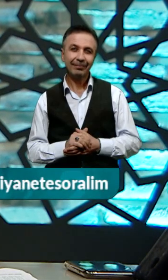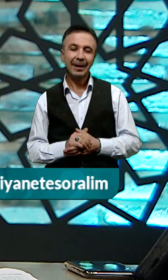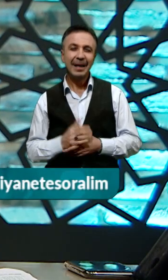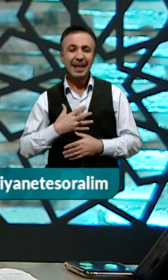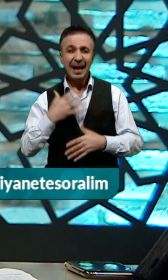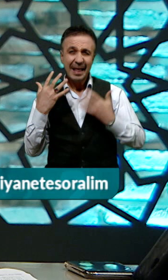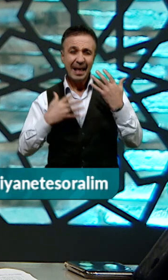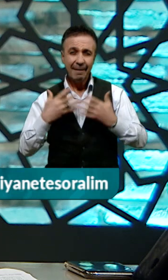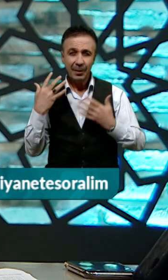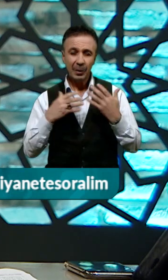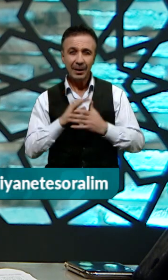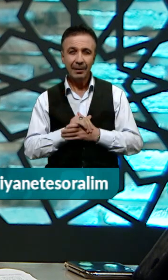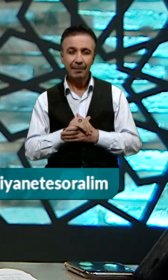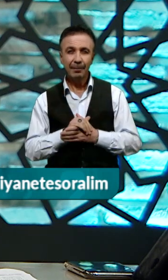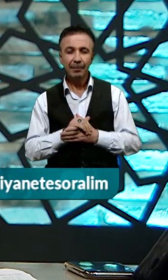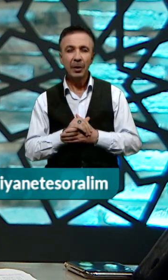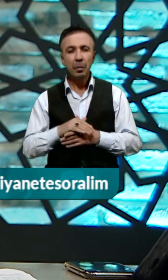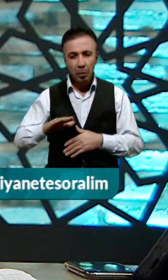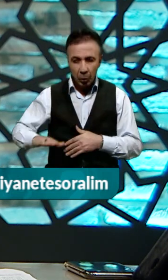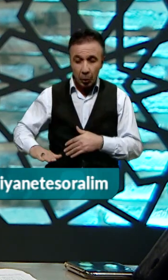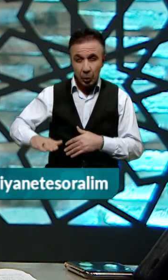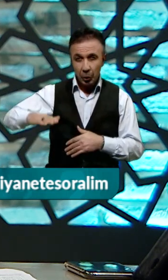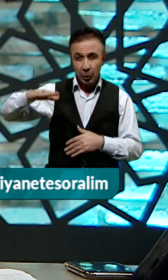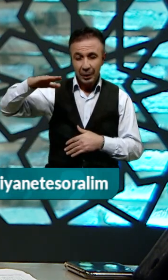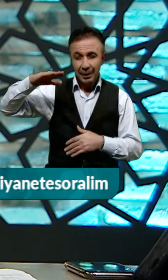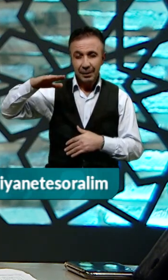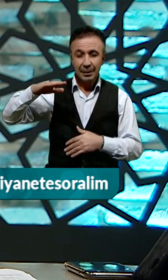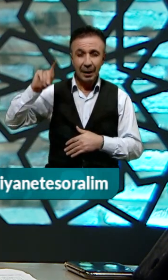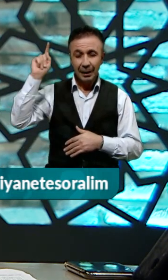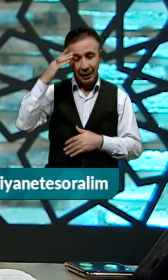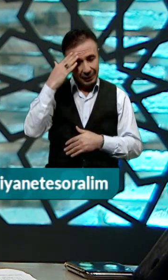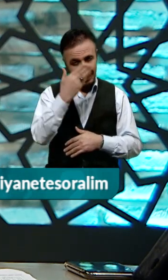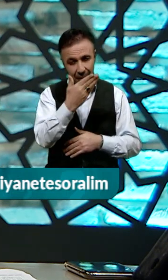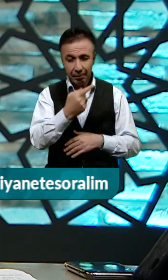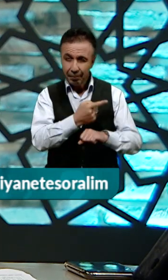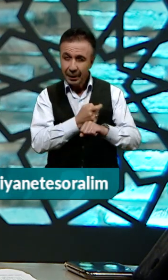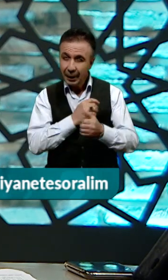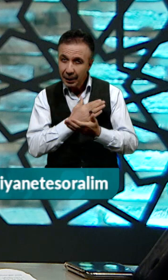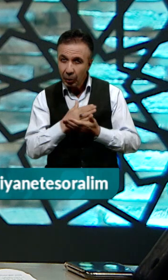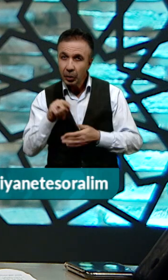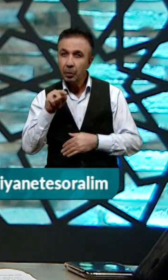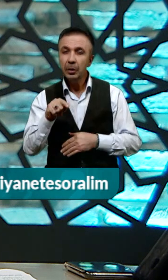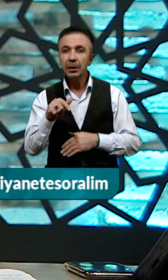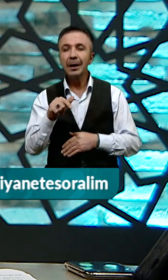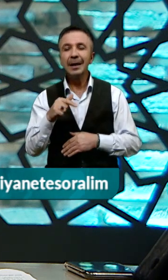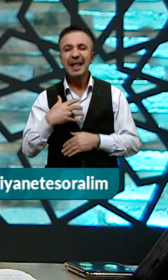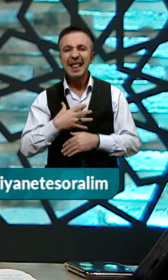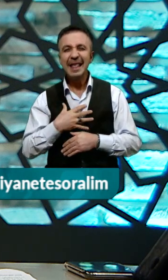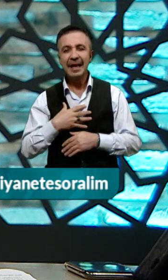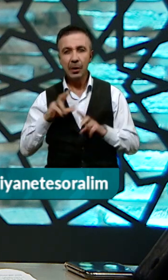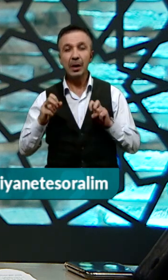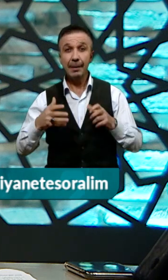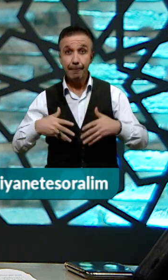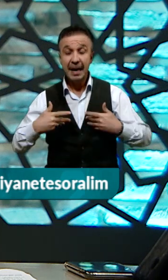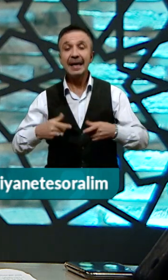Diyanet TV aracılığıyla büyüklerimizi, küçüklerimizi Allah'ın selamıyla selamlıyoruz. Yaklaşık bir saat boyunca buradayız ve dini anlamda merak